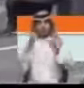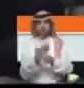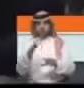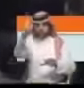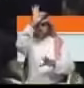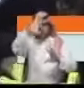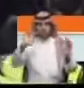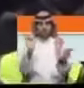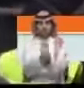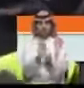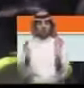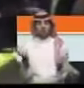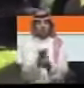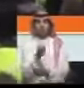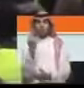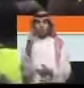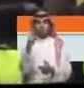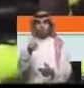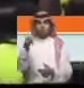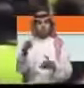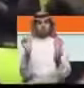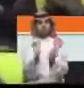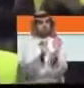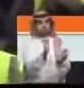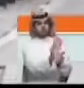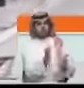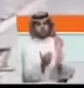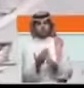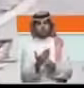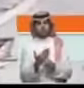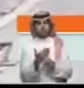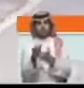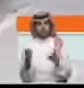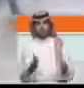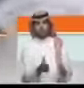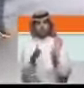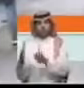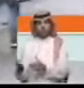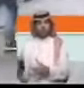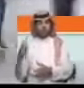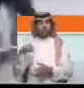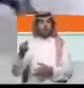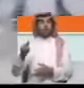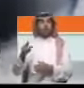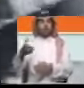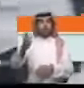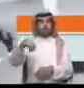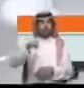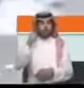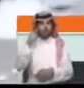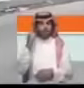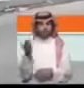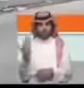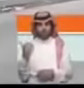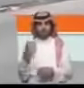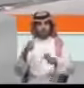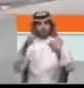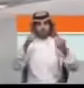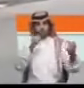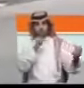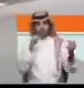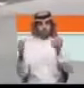الشرطة الفرنسية العشرات في باريس لهم صلة بالمظاهرات التي انطلقت اليوم. وشهدت باريس السبت الماضي تجدد أعمال العنف،